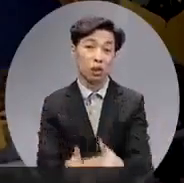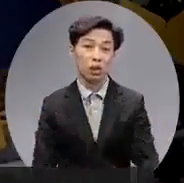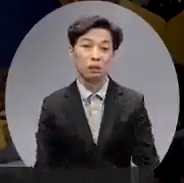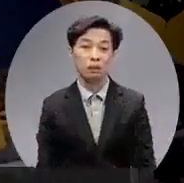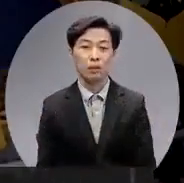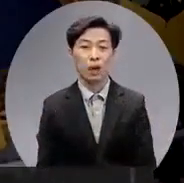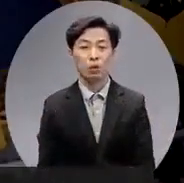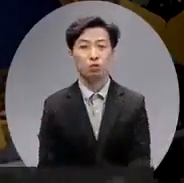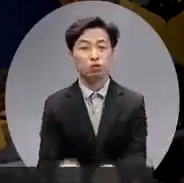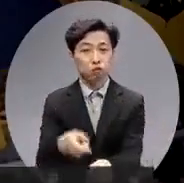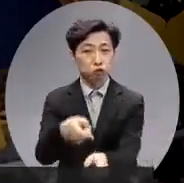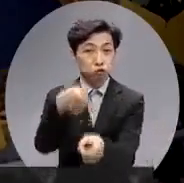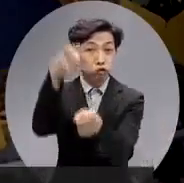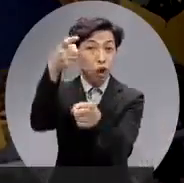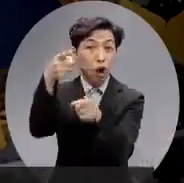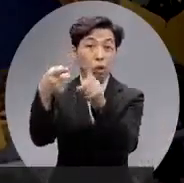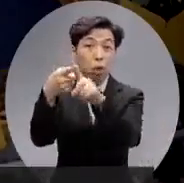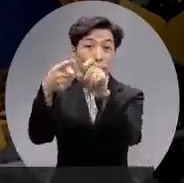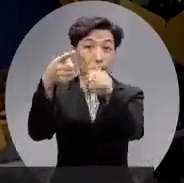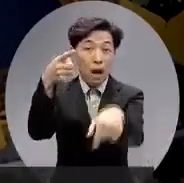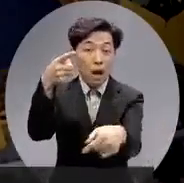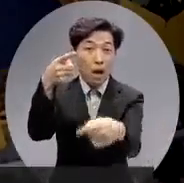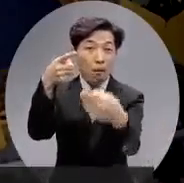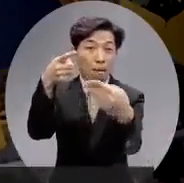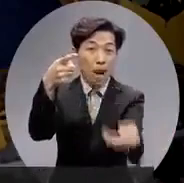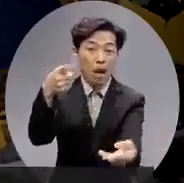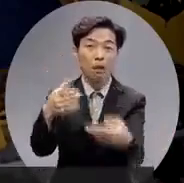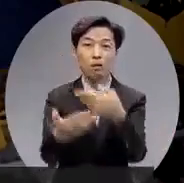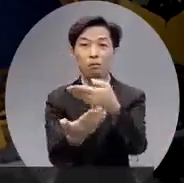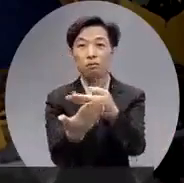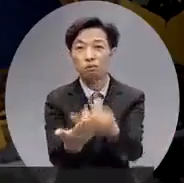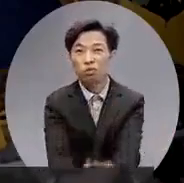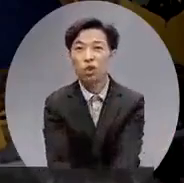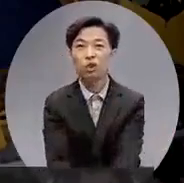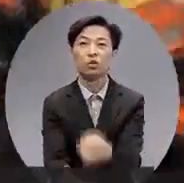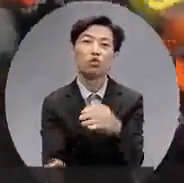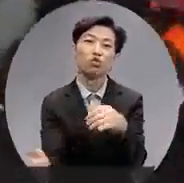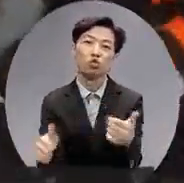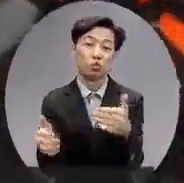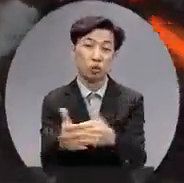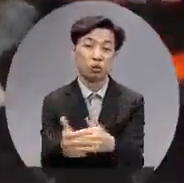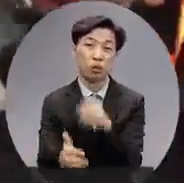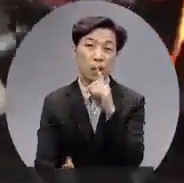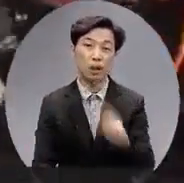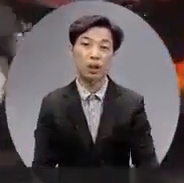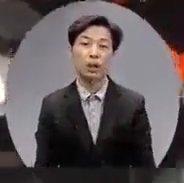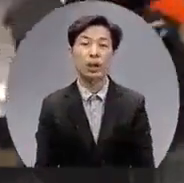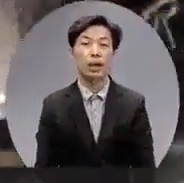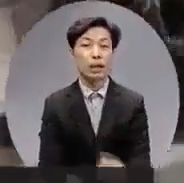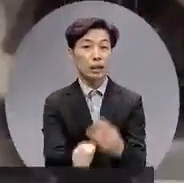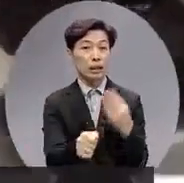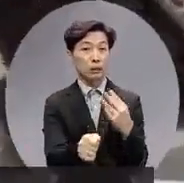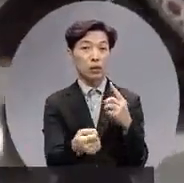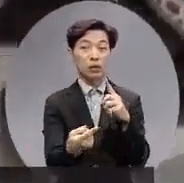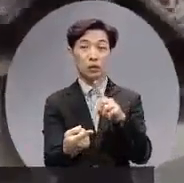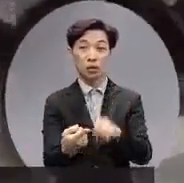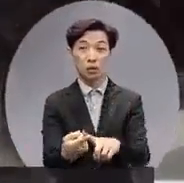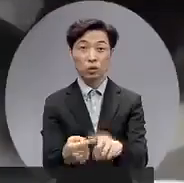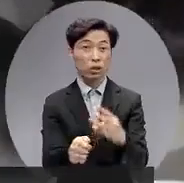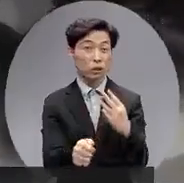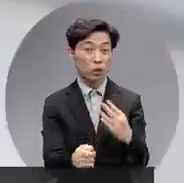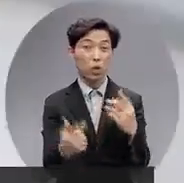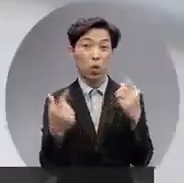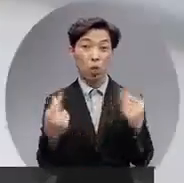들어올려지던 철판이 한쪽 연결고리가 떨어지면서 작업자를 덮친 겁니다이 업체는 3년 전에도 크레인으로